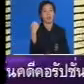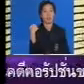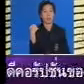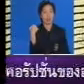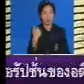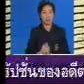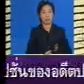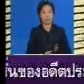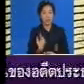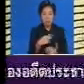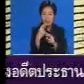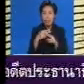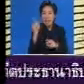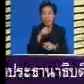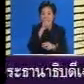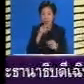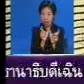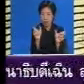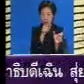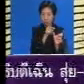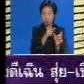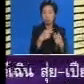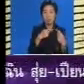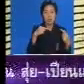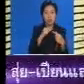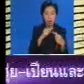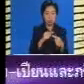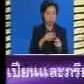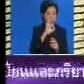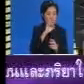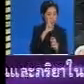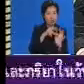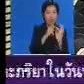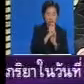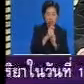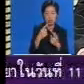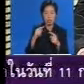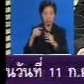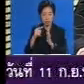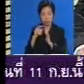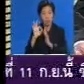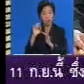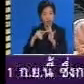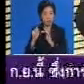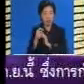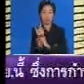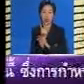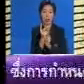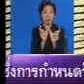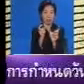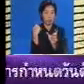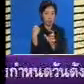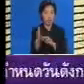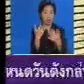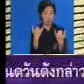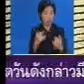คำรวมกันนะครับ stagnationที่แปลว่าฝืดและในส่วนของ inflationที่แปลว่าเฟ้อนั่นเองนะครับวันนี้กระทรวงพาณิชย์ครับมีข่าวดีนะฮะเตรียมจัดโครงการ